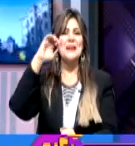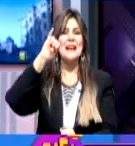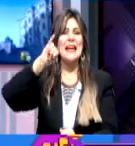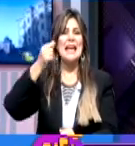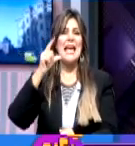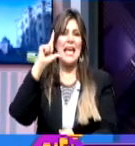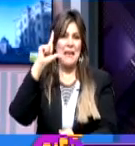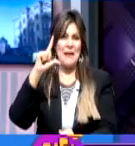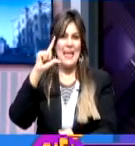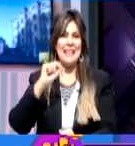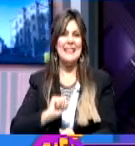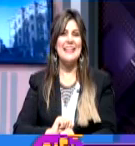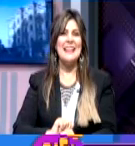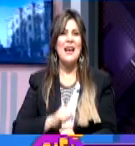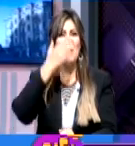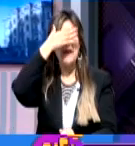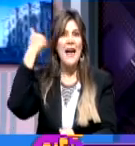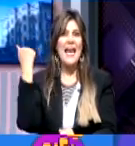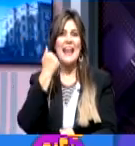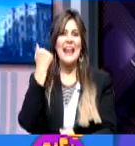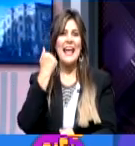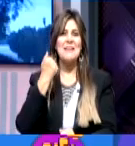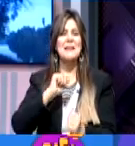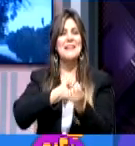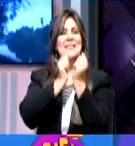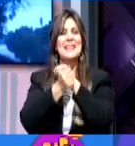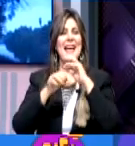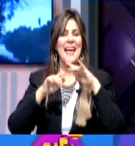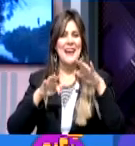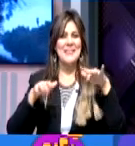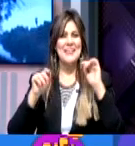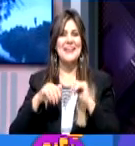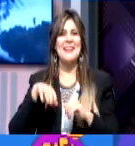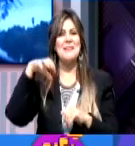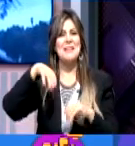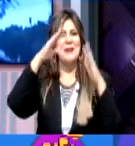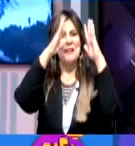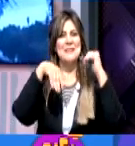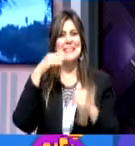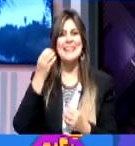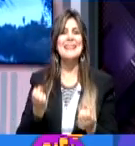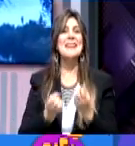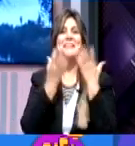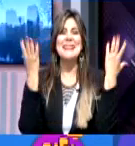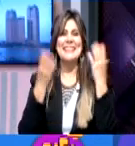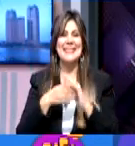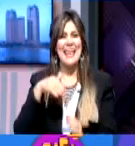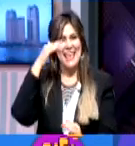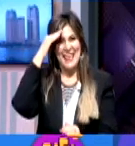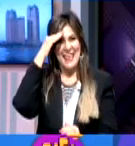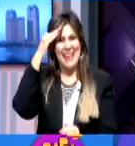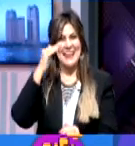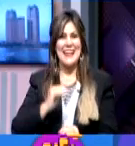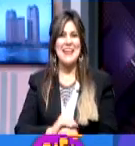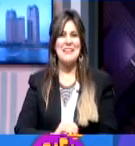في إعداد القادة والتنمية المستدامة للتحول الرقمي للدولة المصرية، نورتنا وشرفتنا. الله يخليك، أنا بشكر فريق الإعداد طبعا،